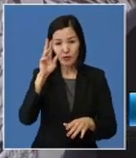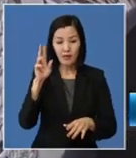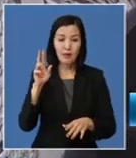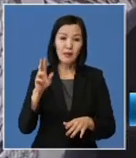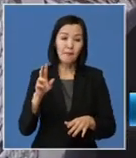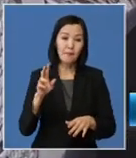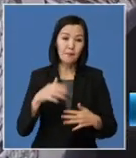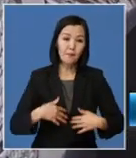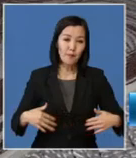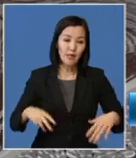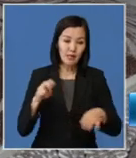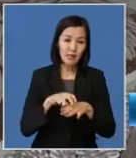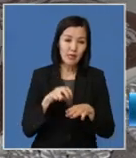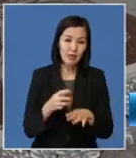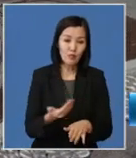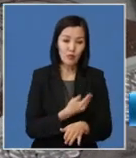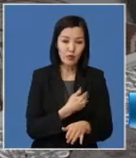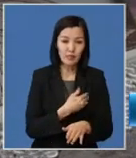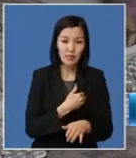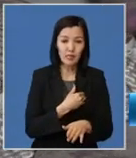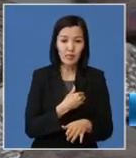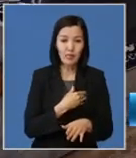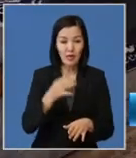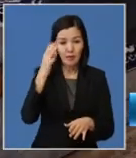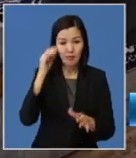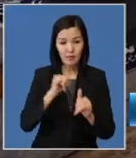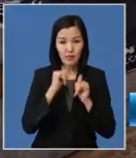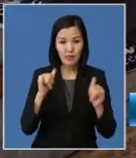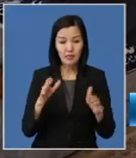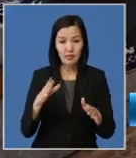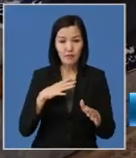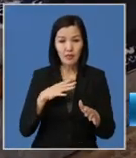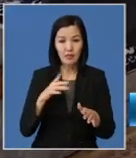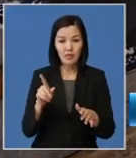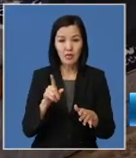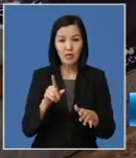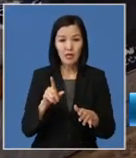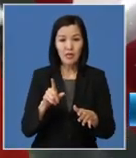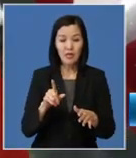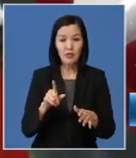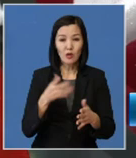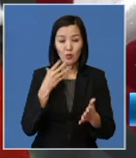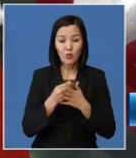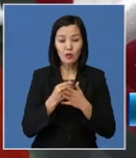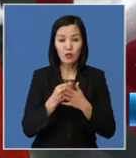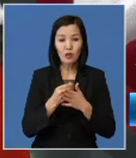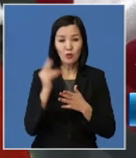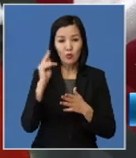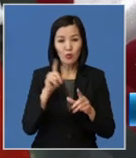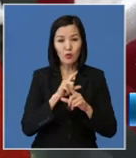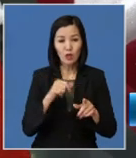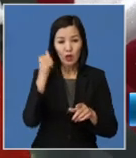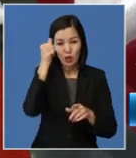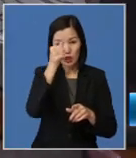болуды армандайды. Ол үшін тыңбай ізденіп, білімін арттырып келеді. Талапты жас өз оқып жүрген білім ордасында жыл